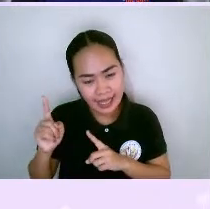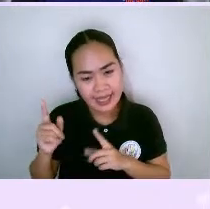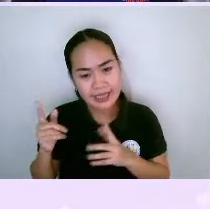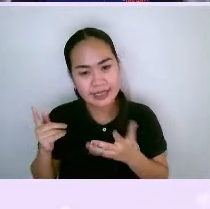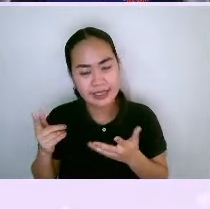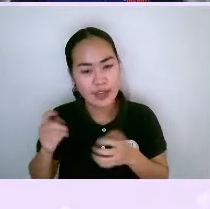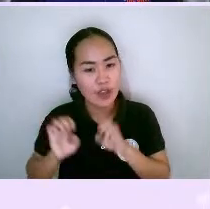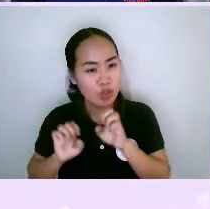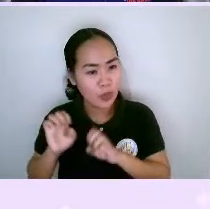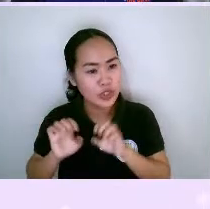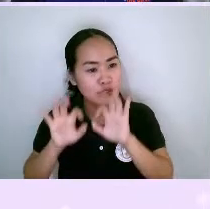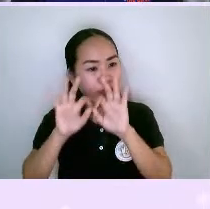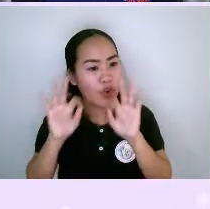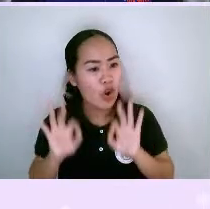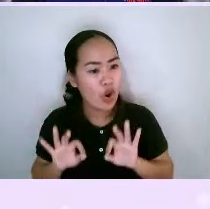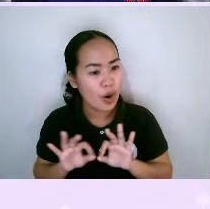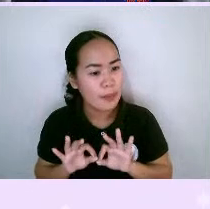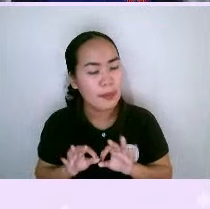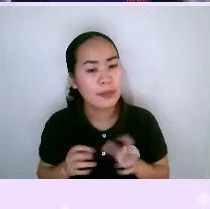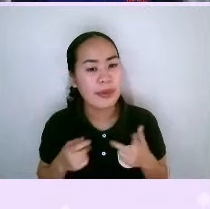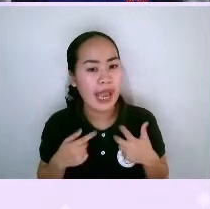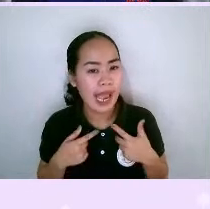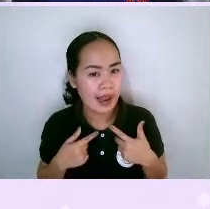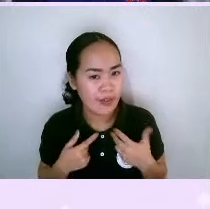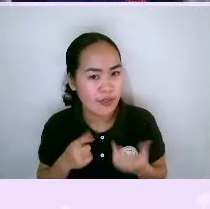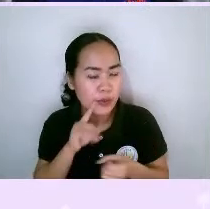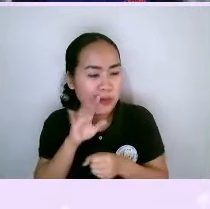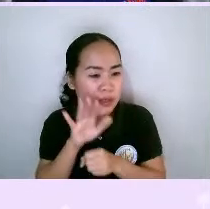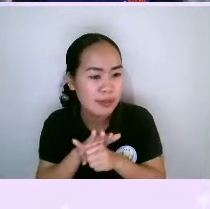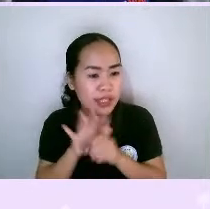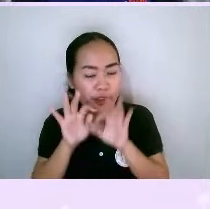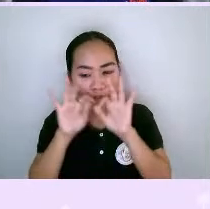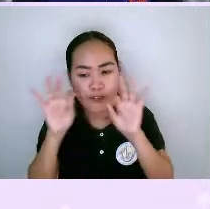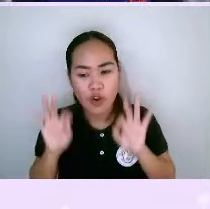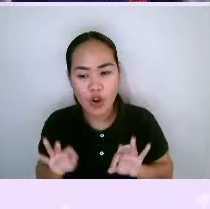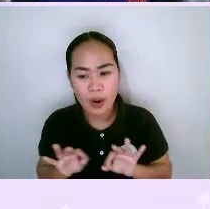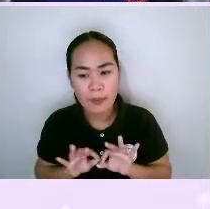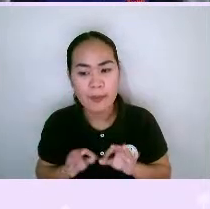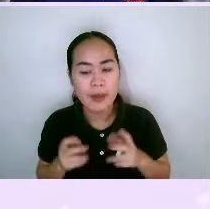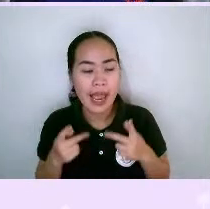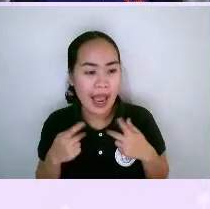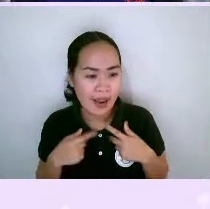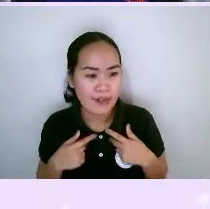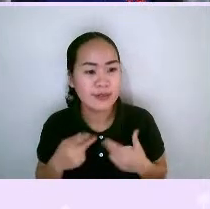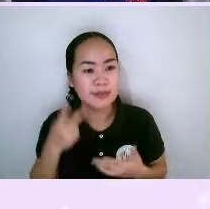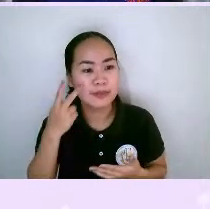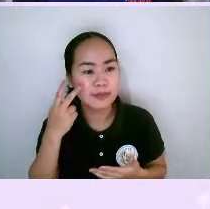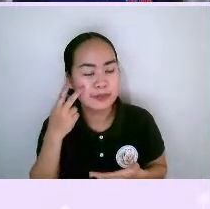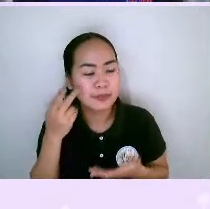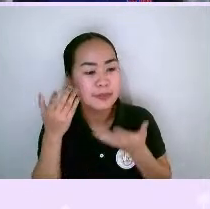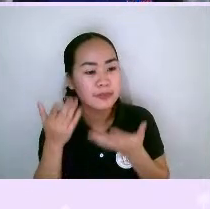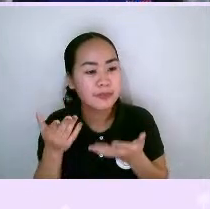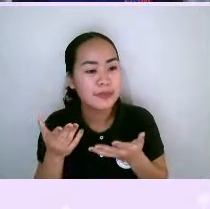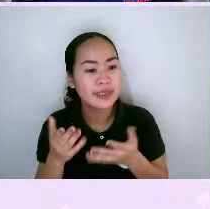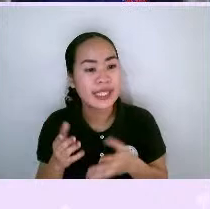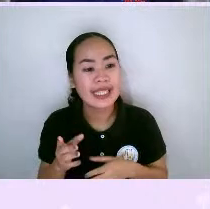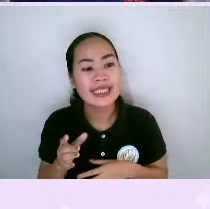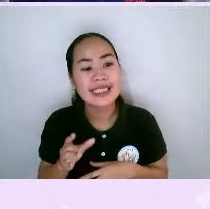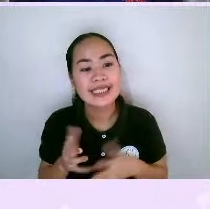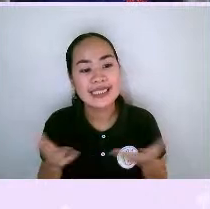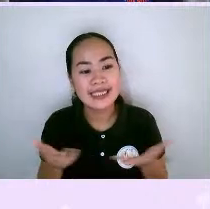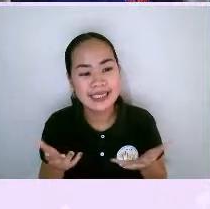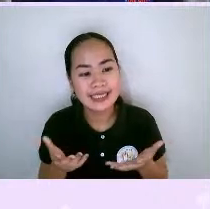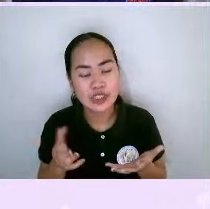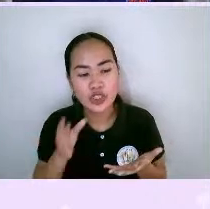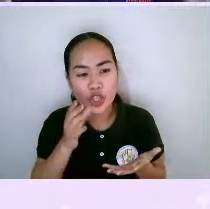comment section at sa text description o caption ng ating live stream. Maaari niyo ring iscan ang QR code sa screen para ma-access